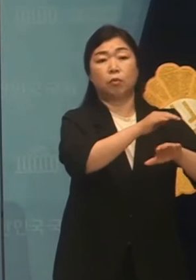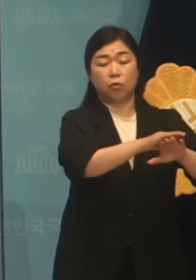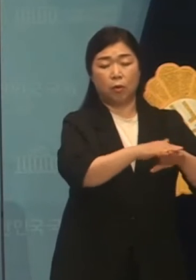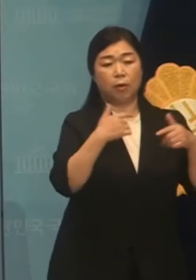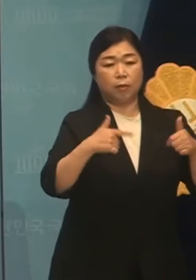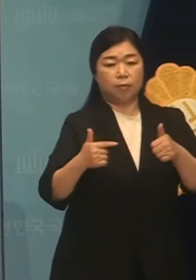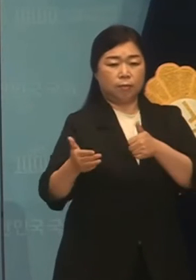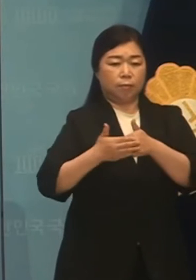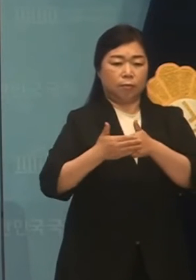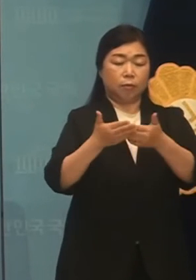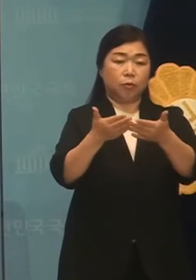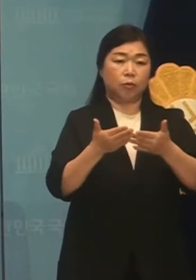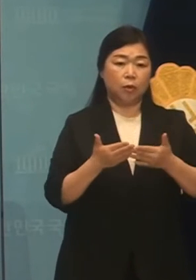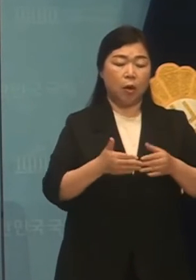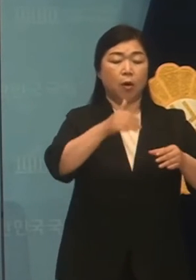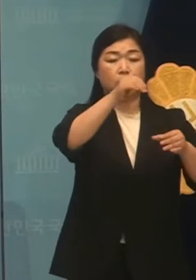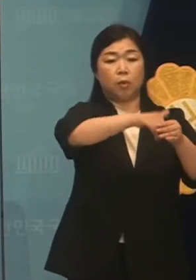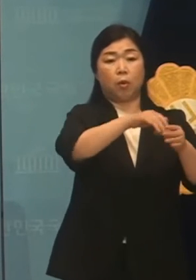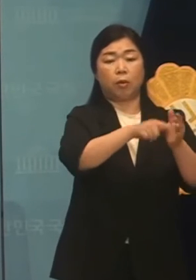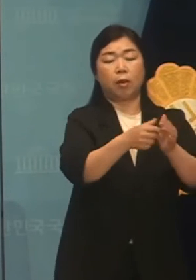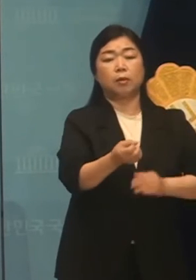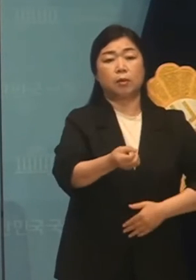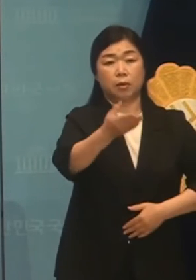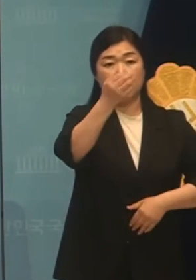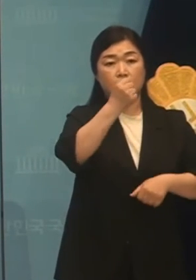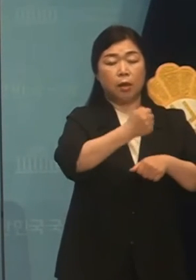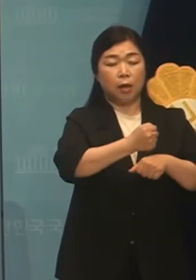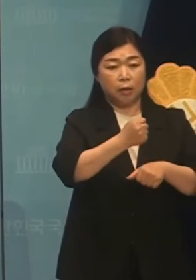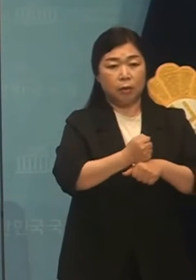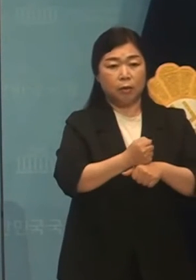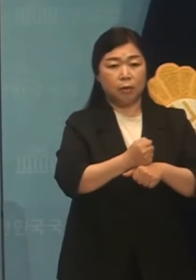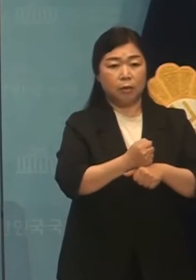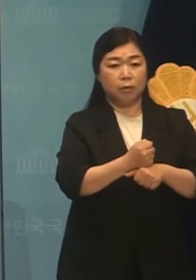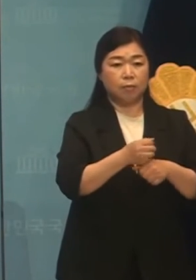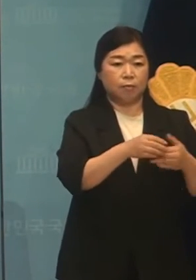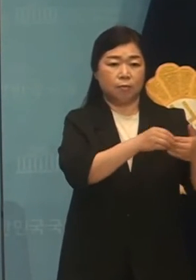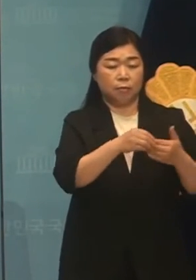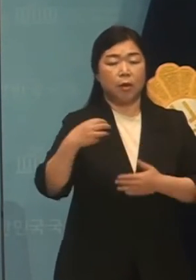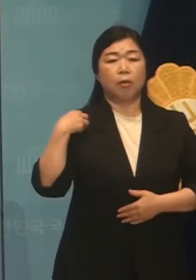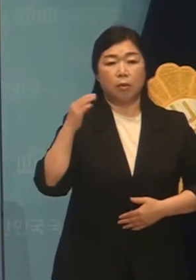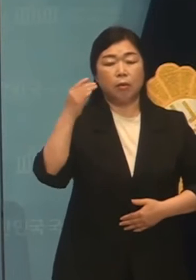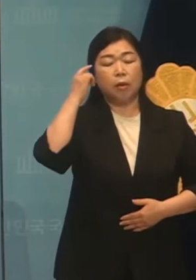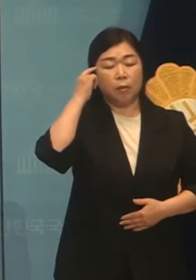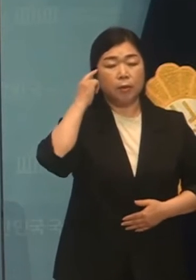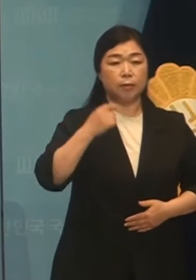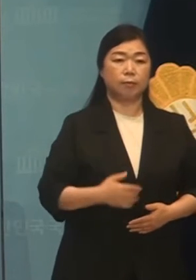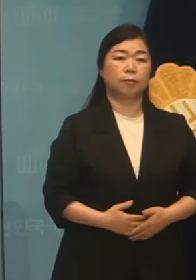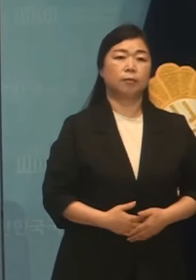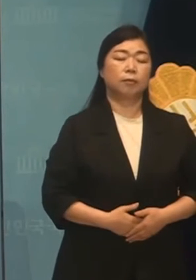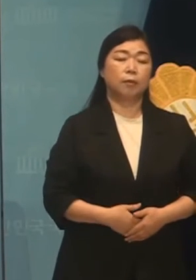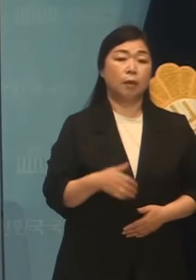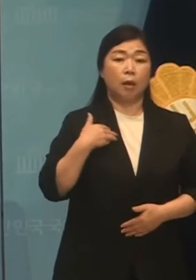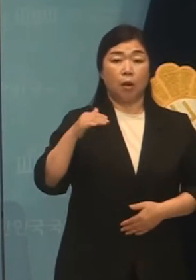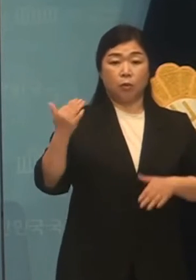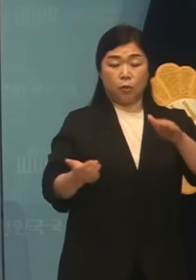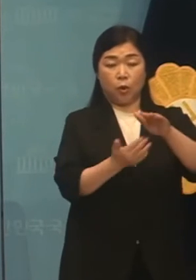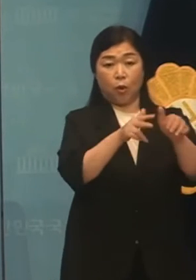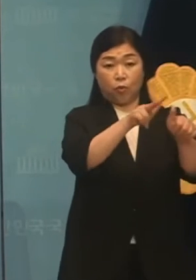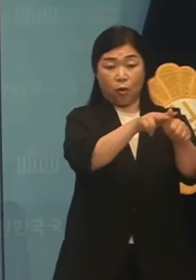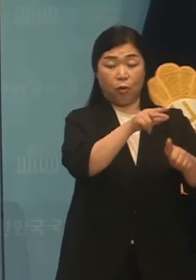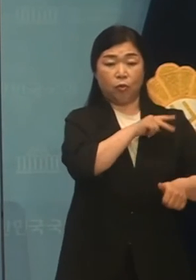상비군이 되어서 선거에서 승리하는 견인차가 되어야 된다고 생각합니다. 저는 제가 최고위원이